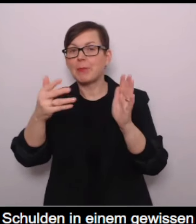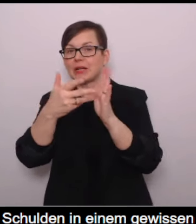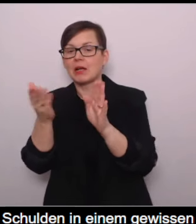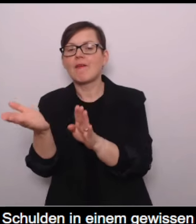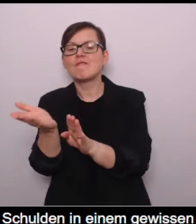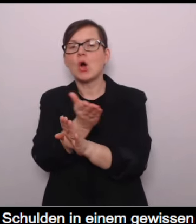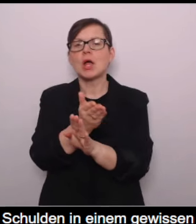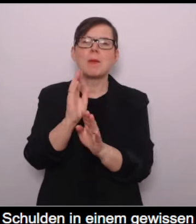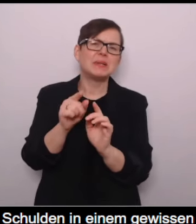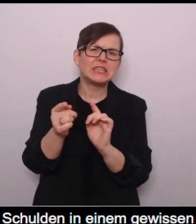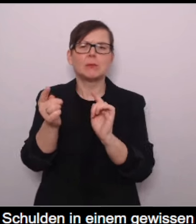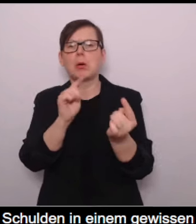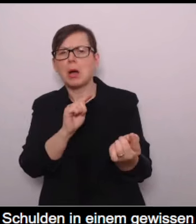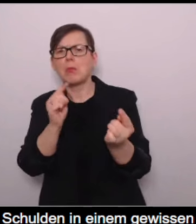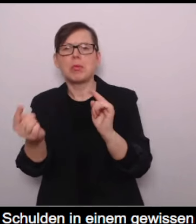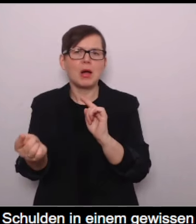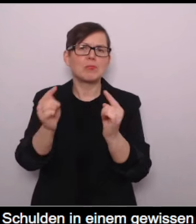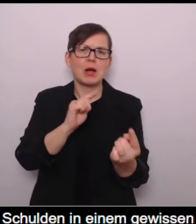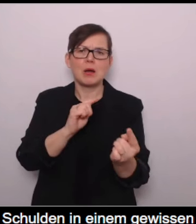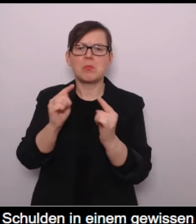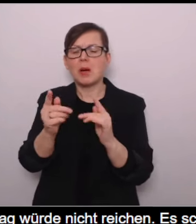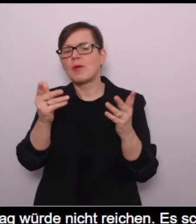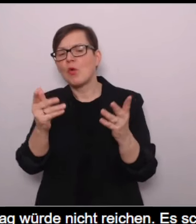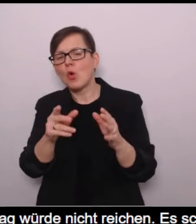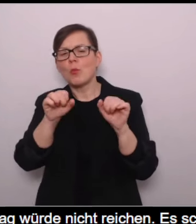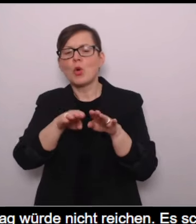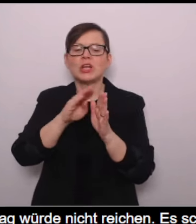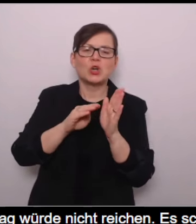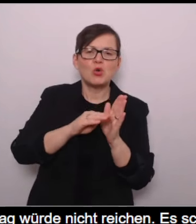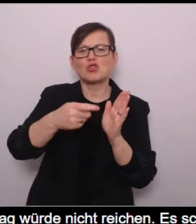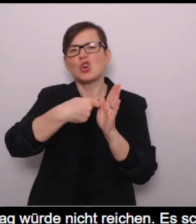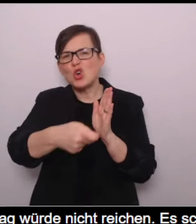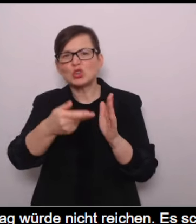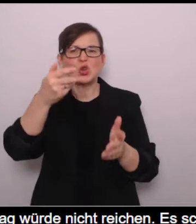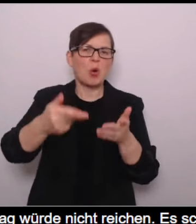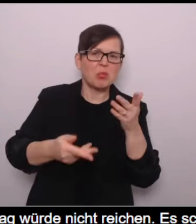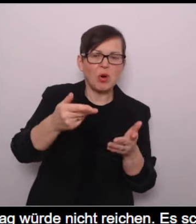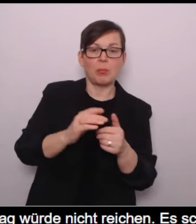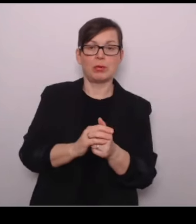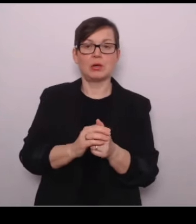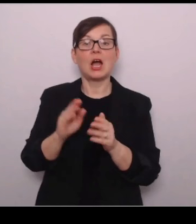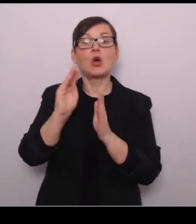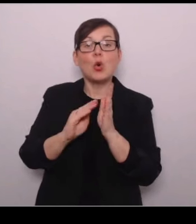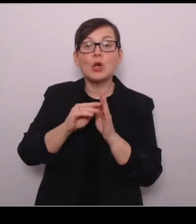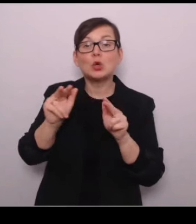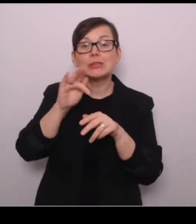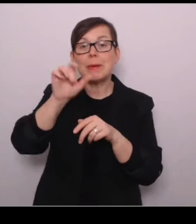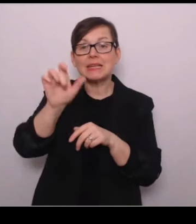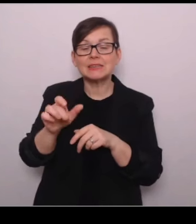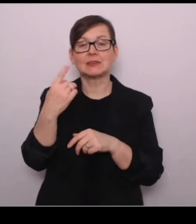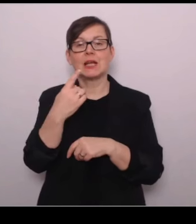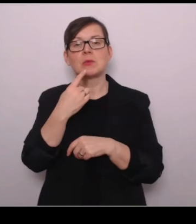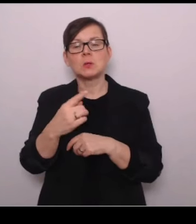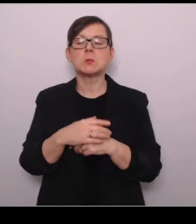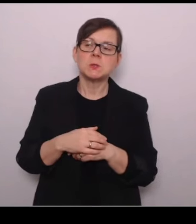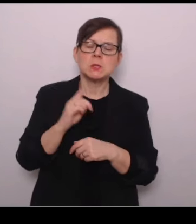Thema Bildungspolitik, wenn Sie erlauben. Da gab es kurz vor der Kabinettsklausur ein kleines Hin und Her, was mögliche Kürzungen